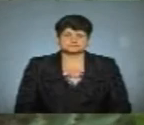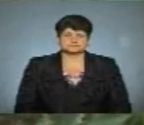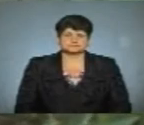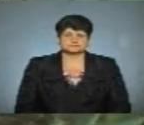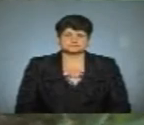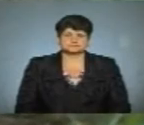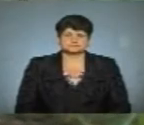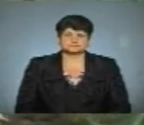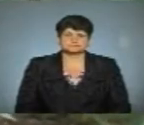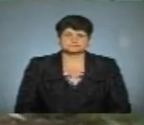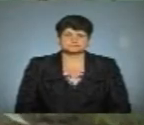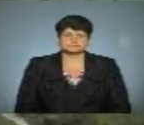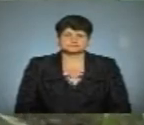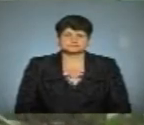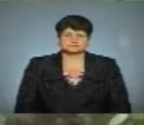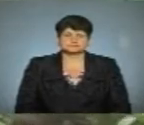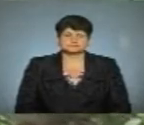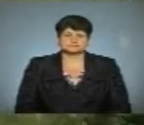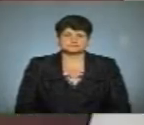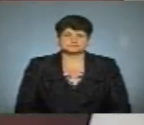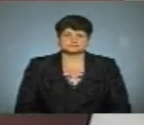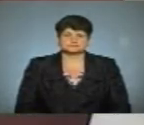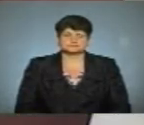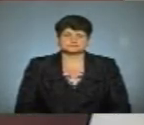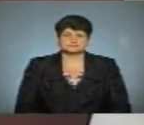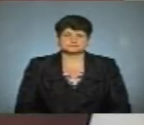Котенко, Оксана Галіяш. Новини на Суспільному. Тернопіль.